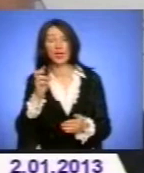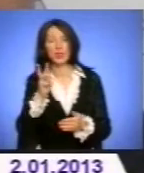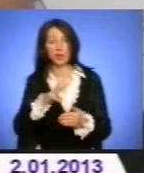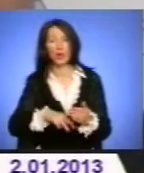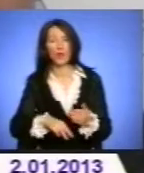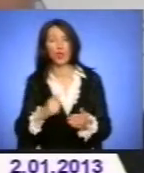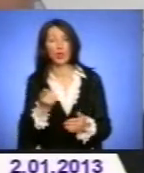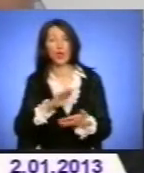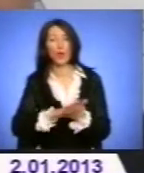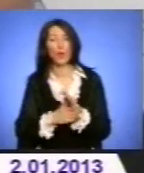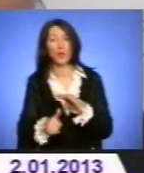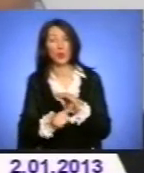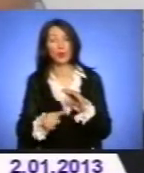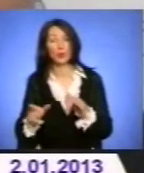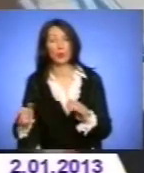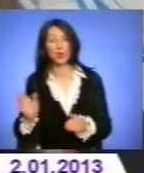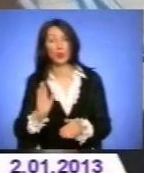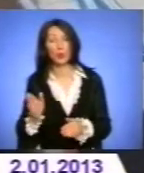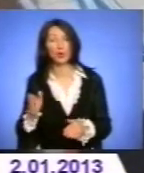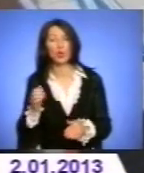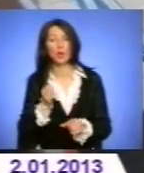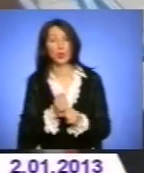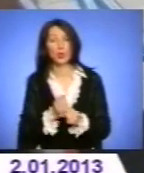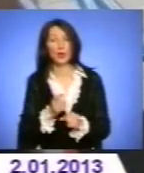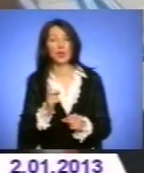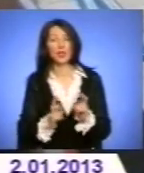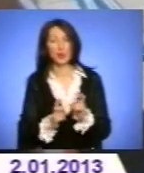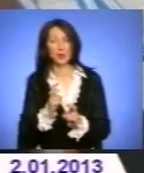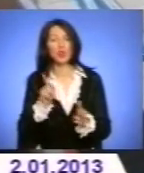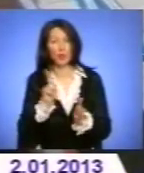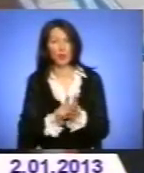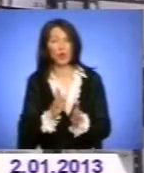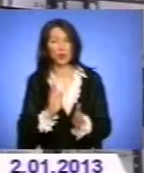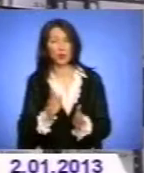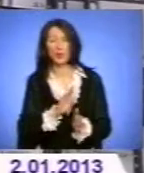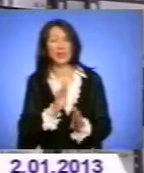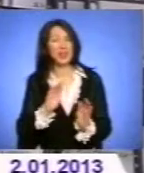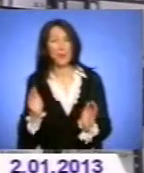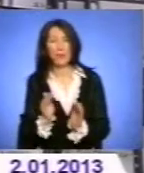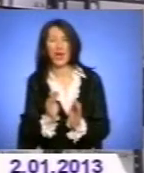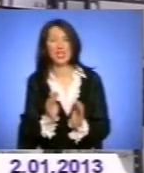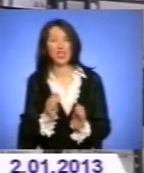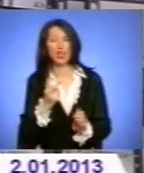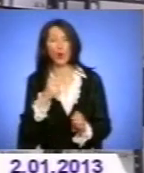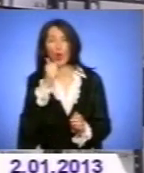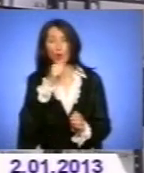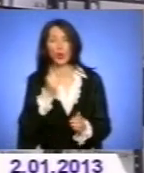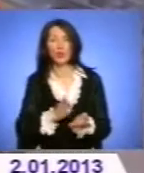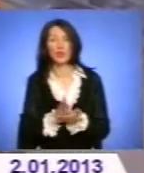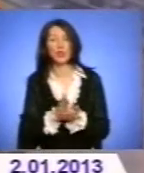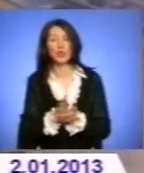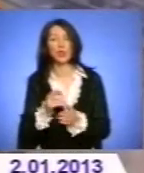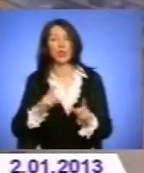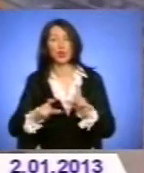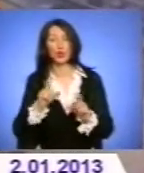Одна умова – безробітні повинні будуть пропрацювати на підприємстві не менше 2 років. Стажування студентів ПТУ